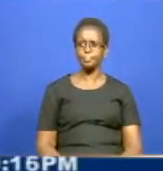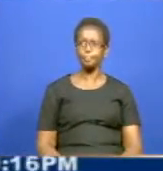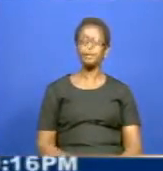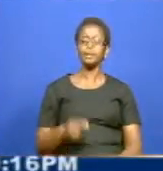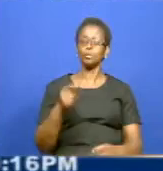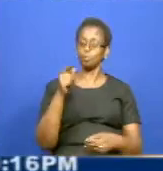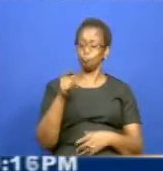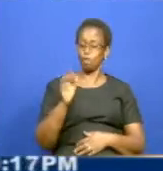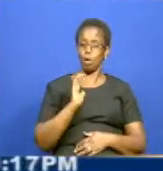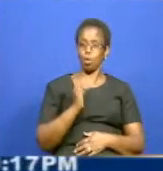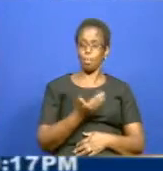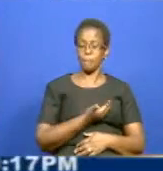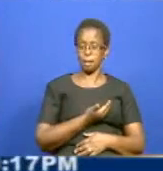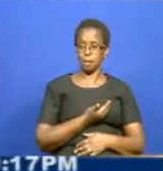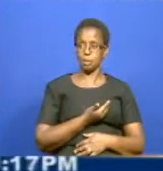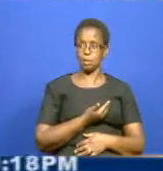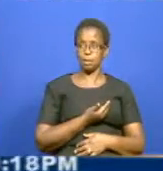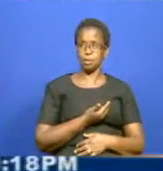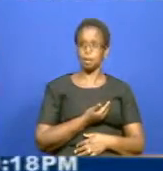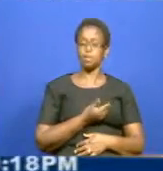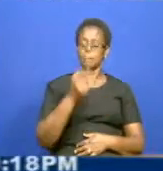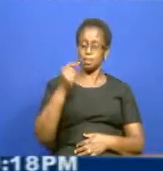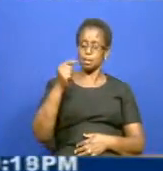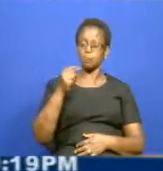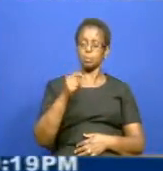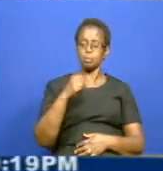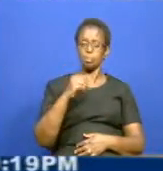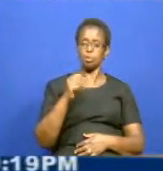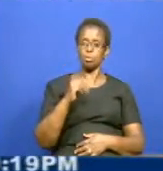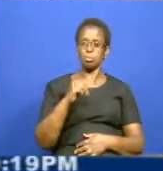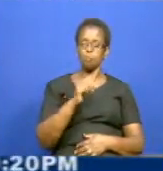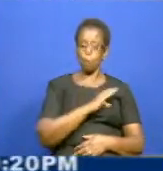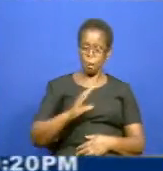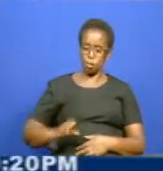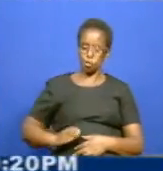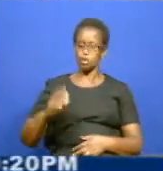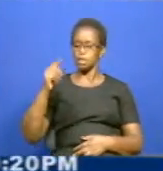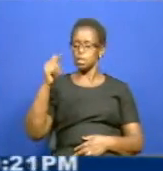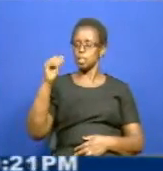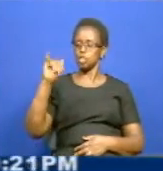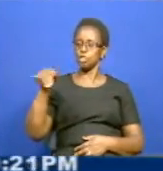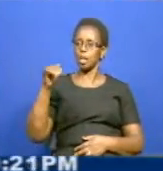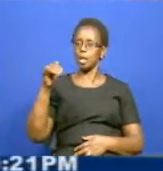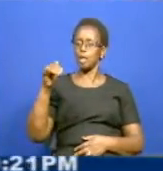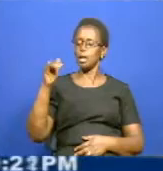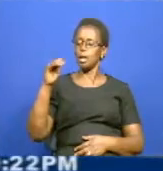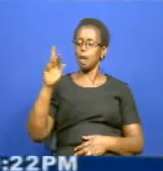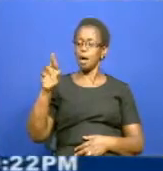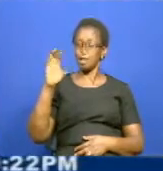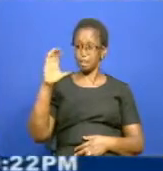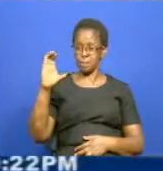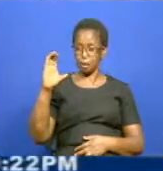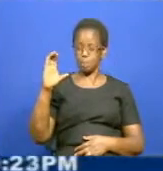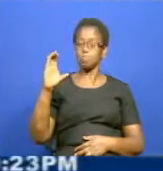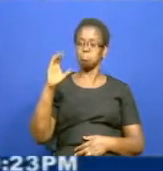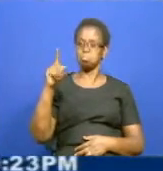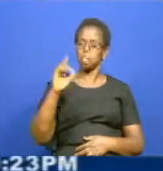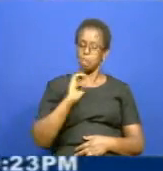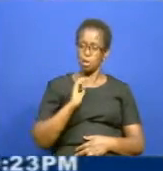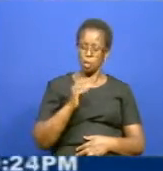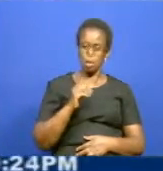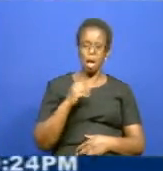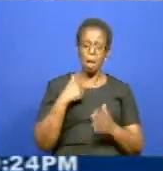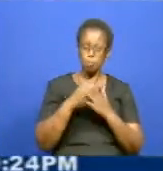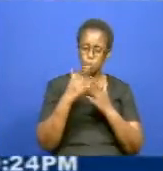kamati ya ukweli, uhaki na maridhiano ambayo iliandikwa zamani, ambayo mpaka hivi sasa serikali bado haijaweka